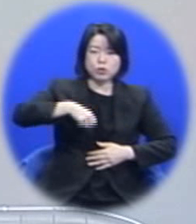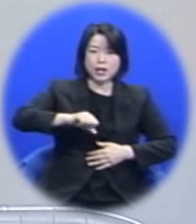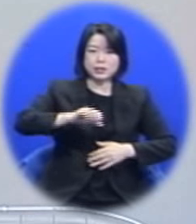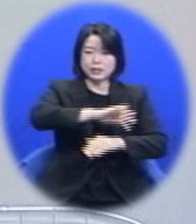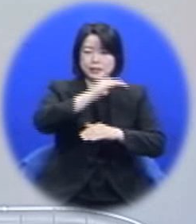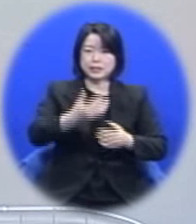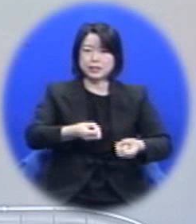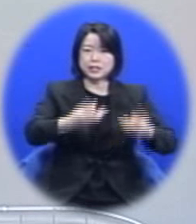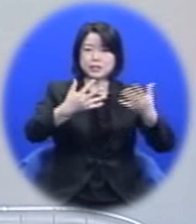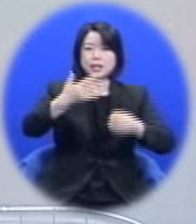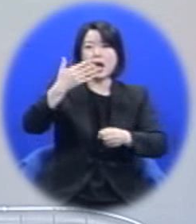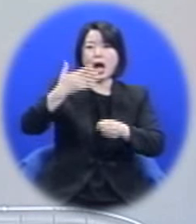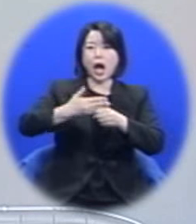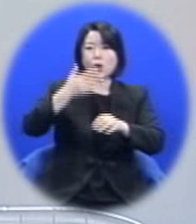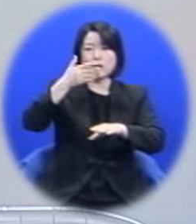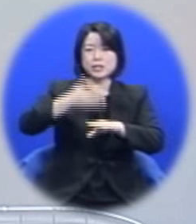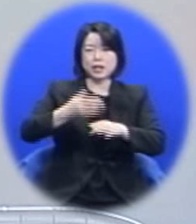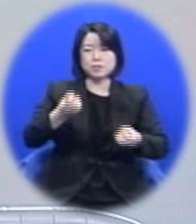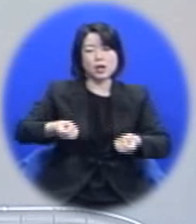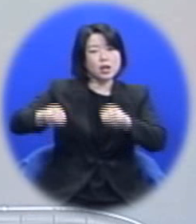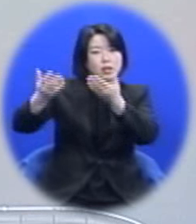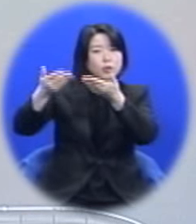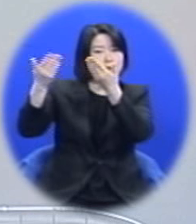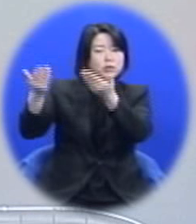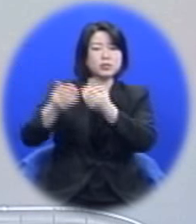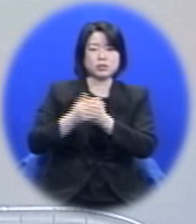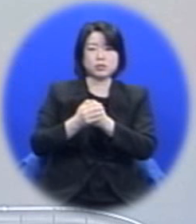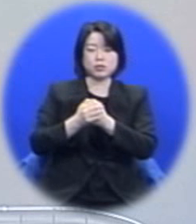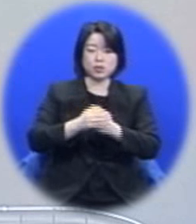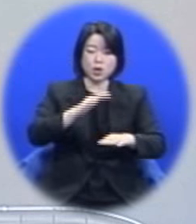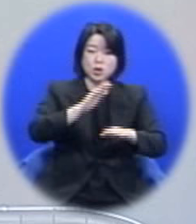올려드렸어요. 손양원 목사님은 바보입니까?